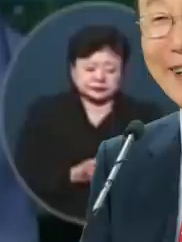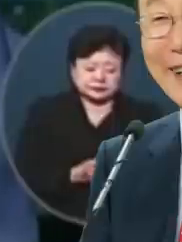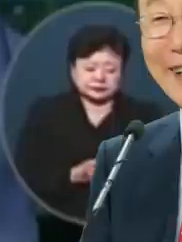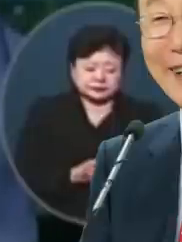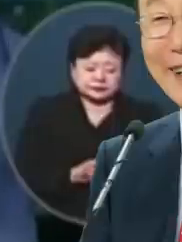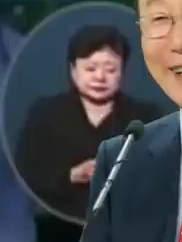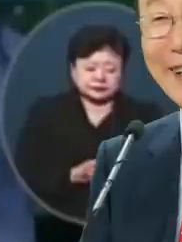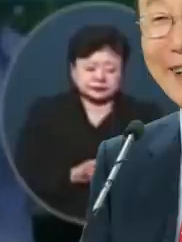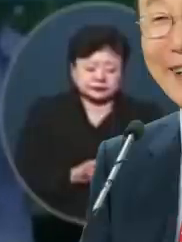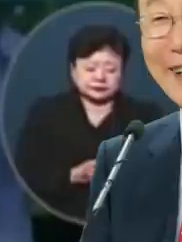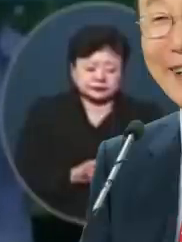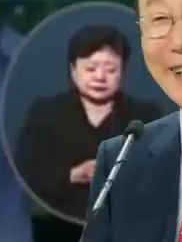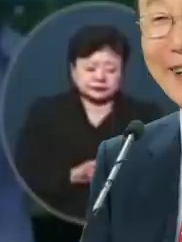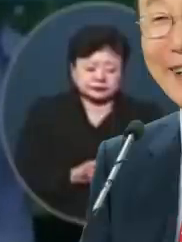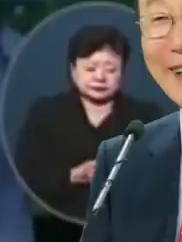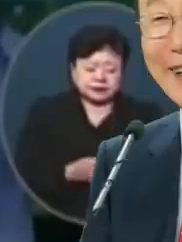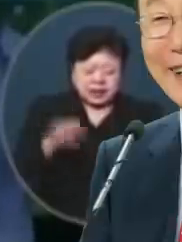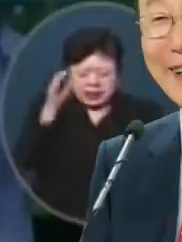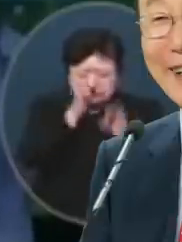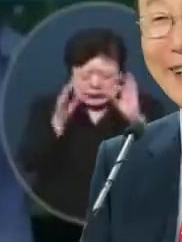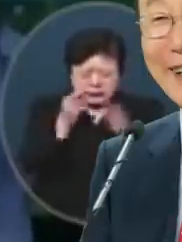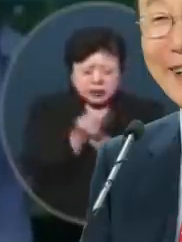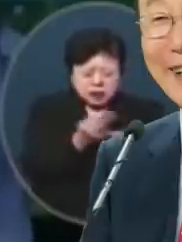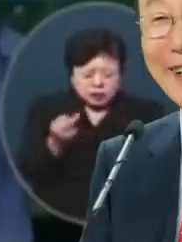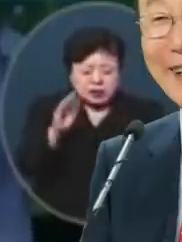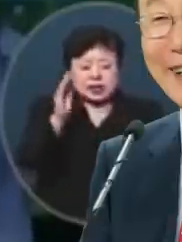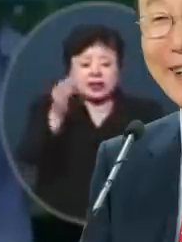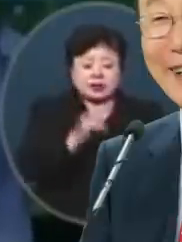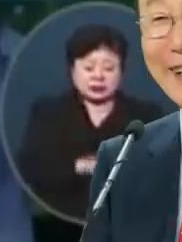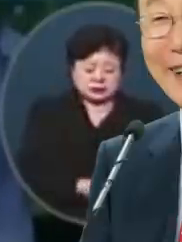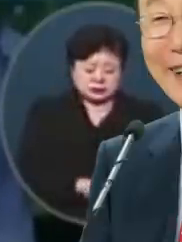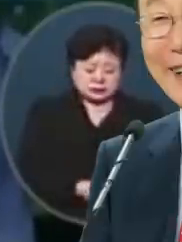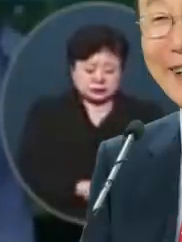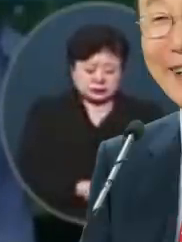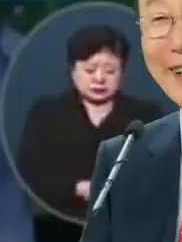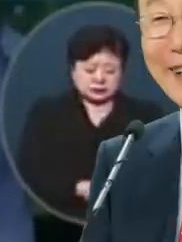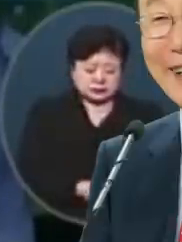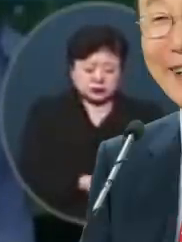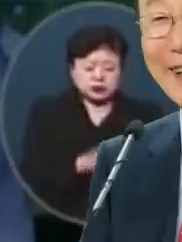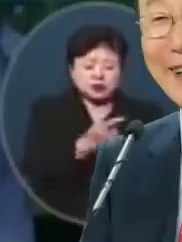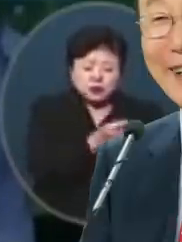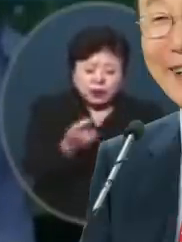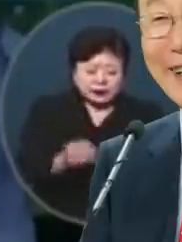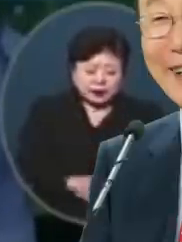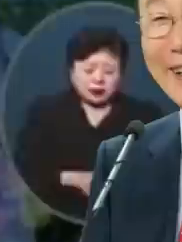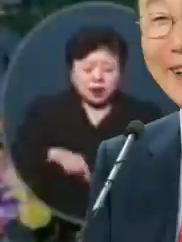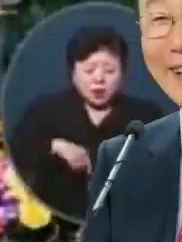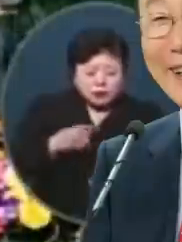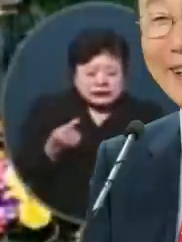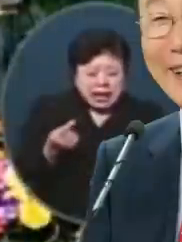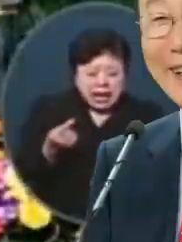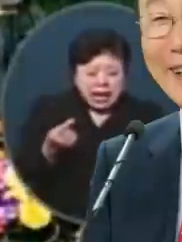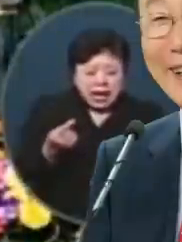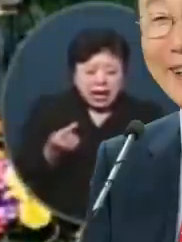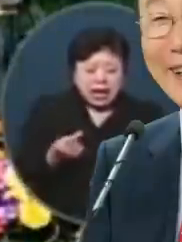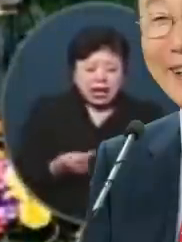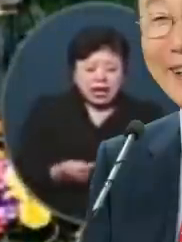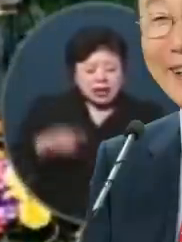그들하고 찾아서 형제가 되라는 것입니다. 우리도 마찬가지입니다. 혼자라고 느낄 때